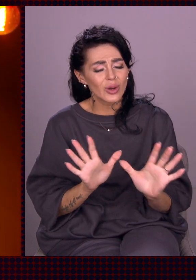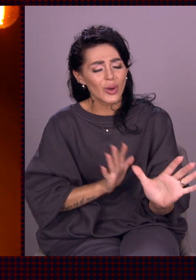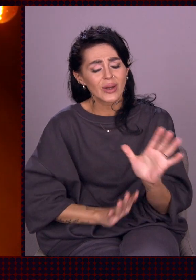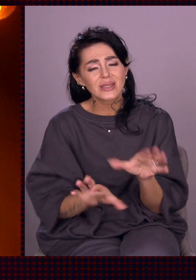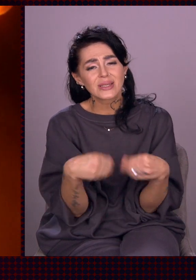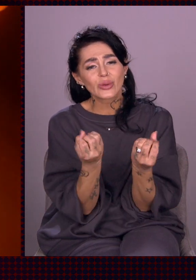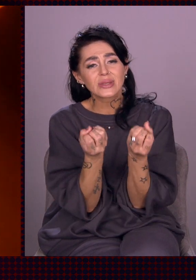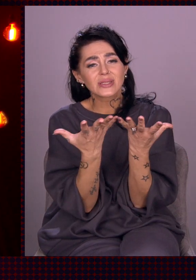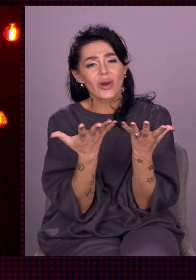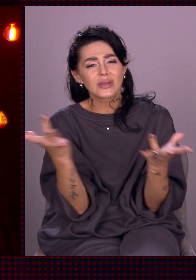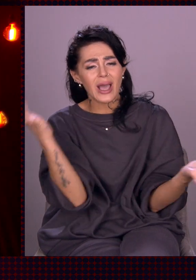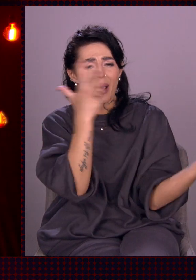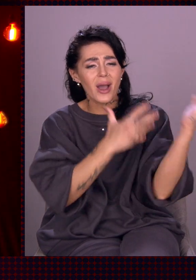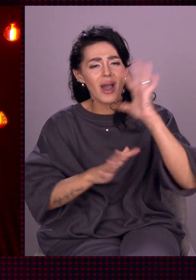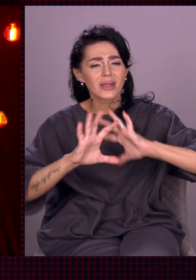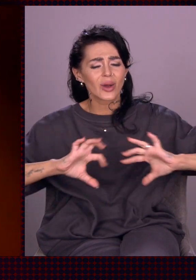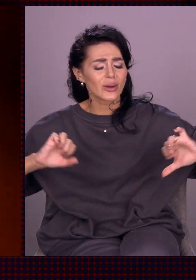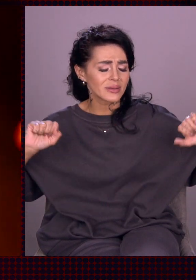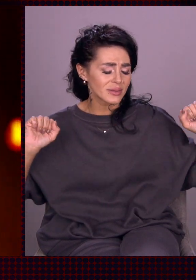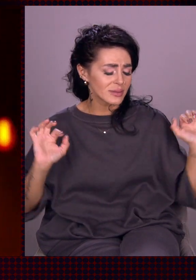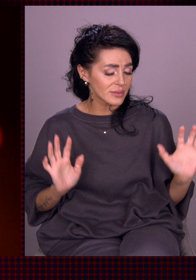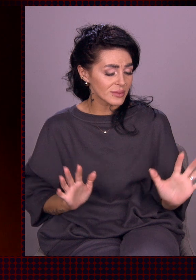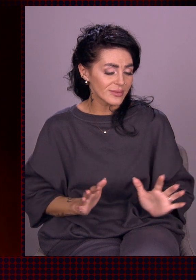скільки захмарно.